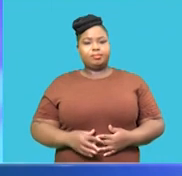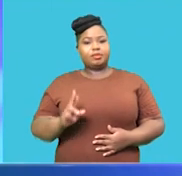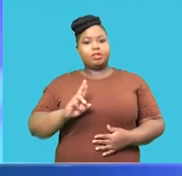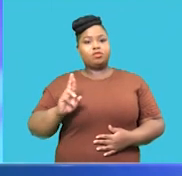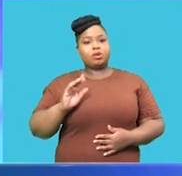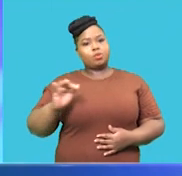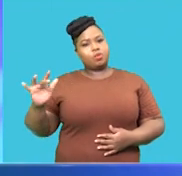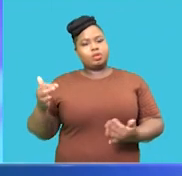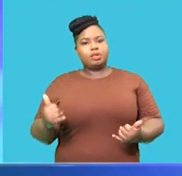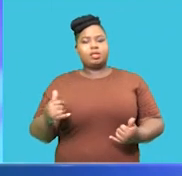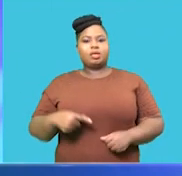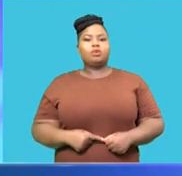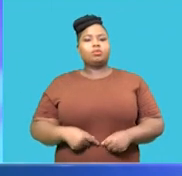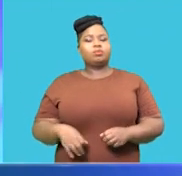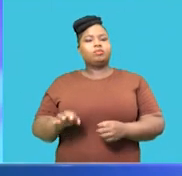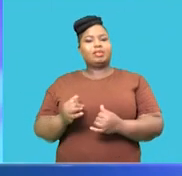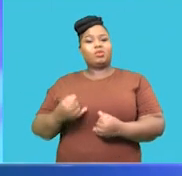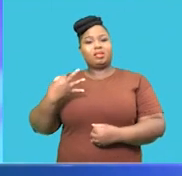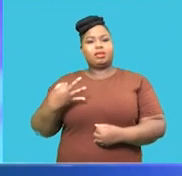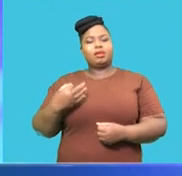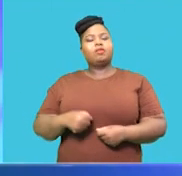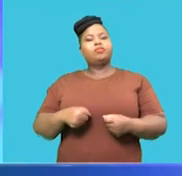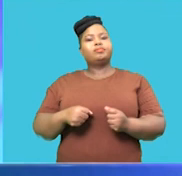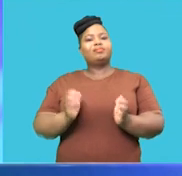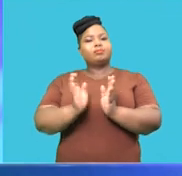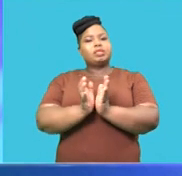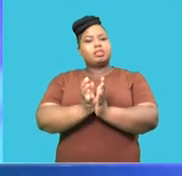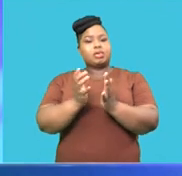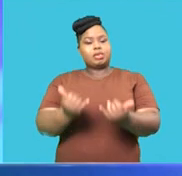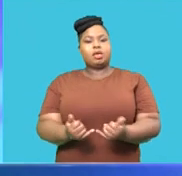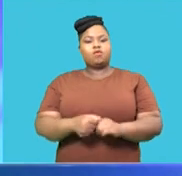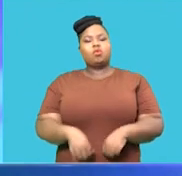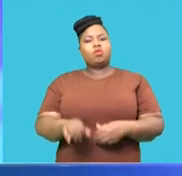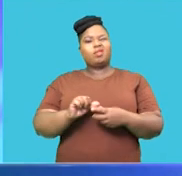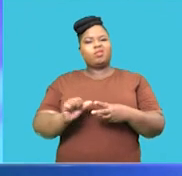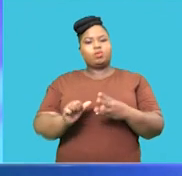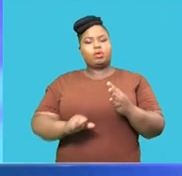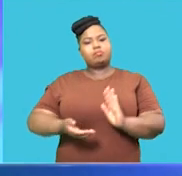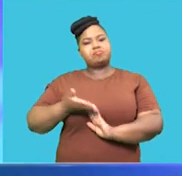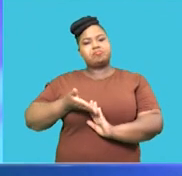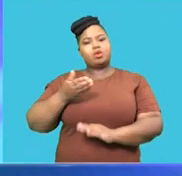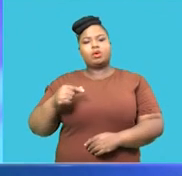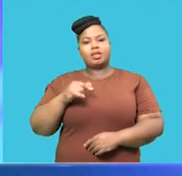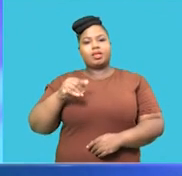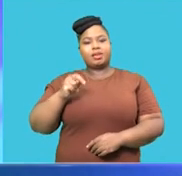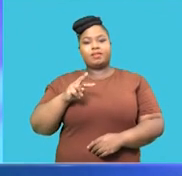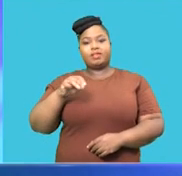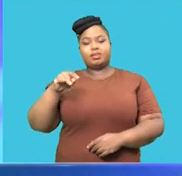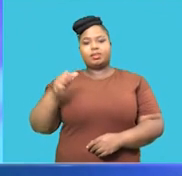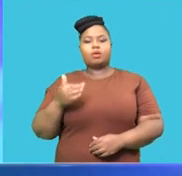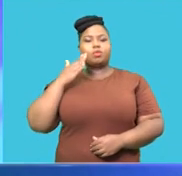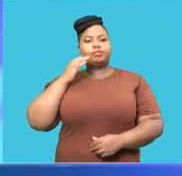I-Rainwater ibambe intlanganiso yayo yesithathu yeveki neveki nonondaba malunga nonikezelo lwamanzi eGlen Vista kumazantsi eGoli